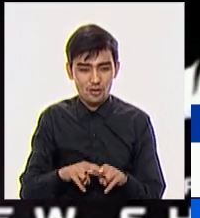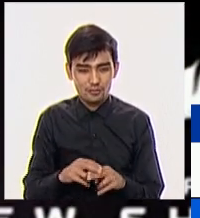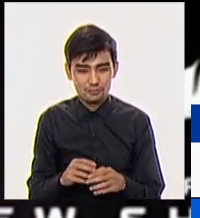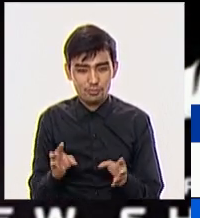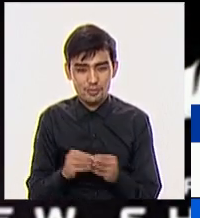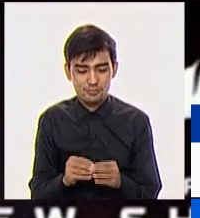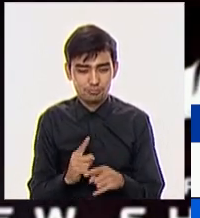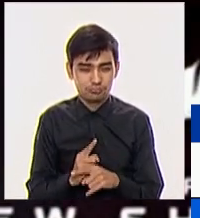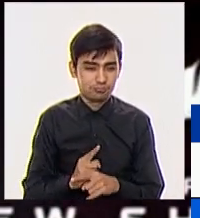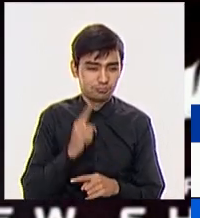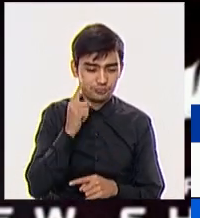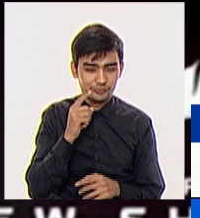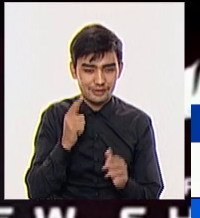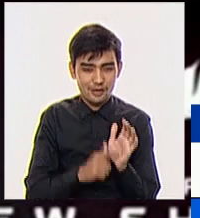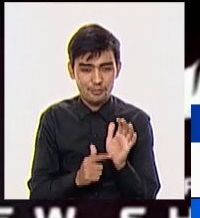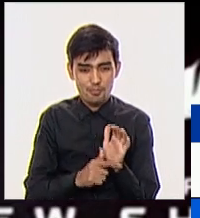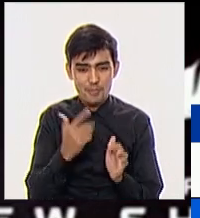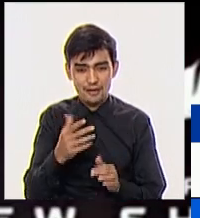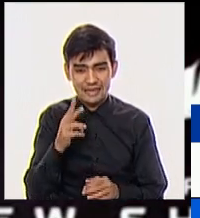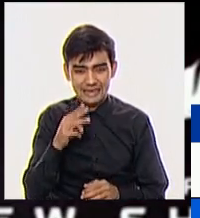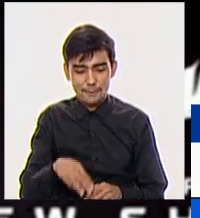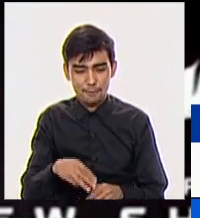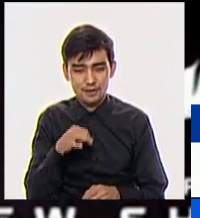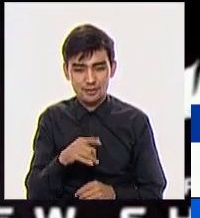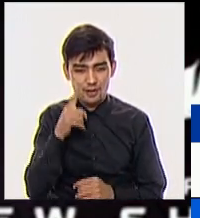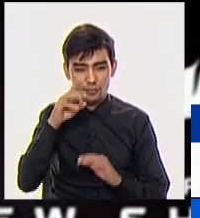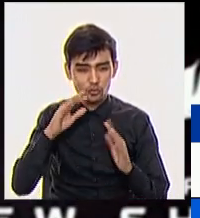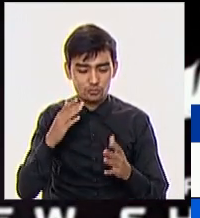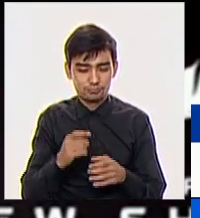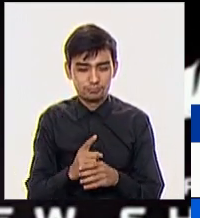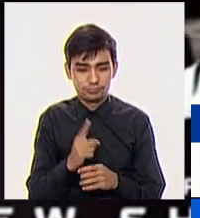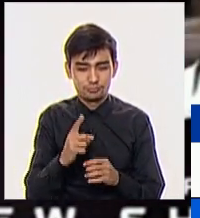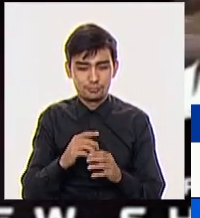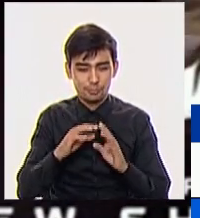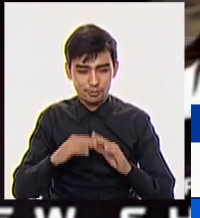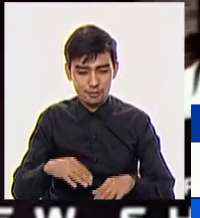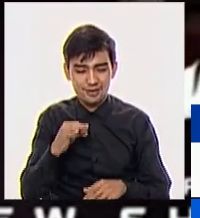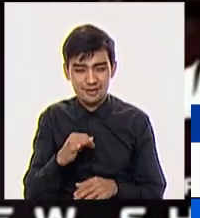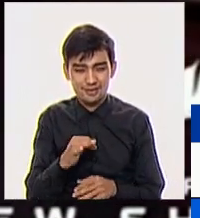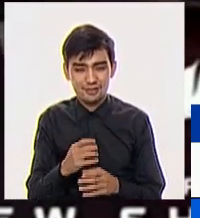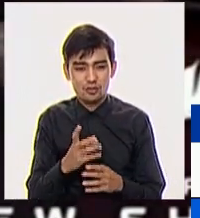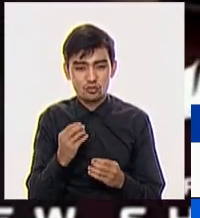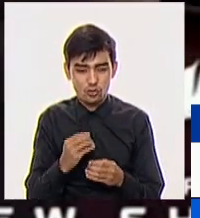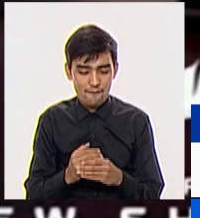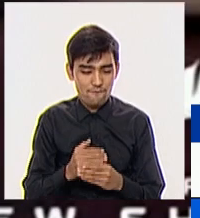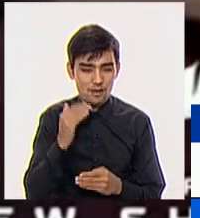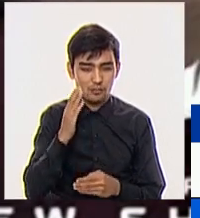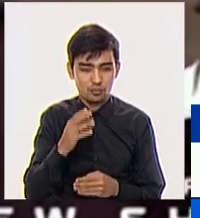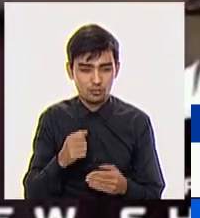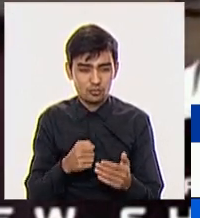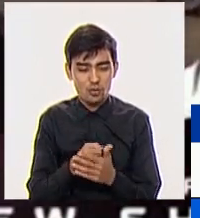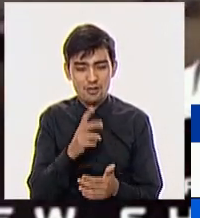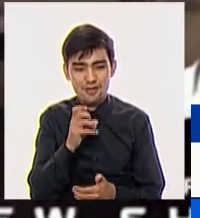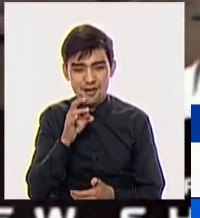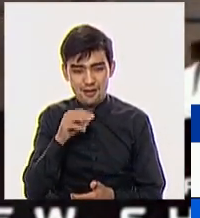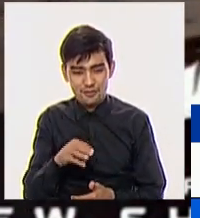капсулу с пассажирами на высоту в 75 километров. Там произойдет разделение, и капсула поднимется выше